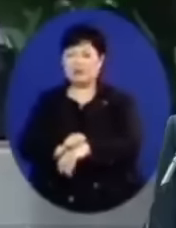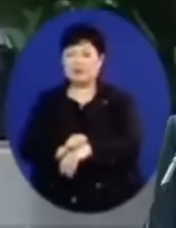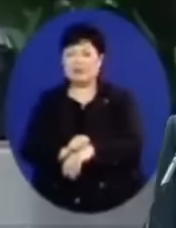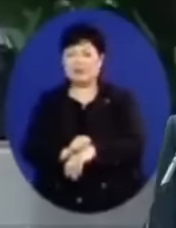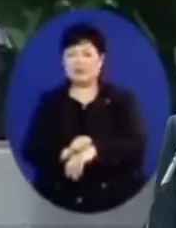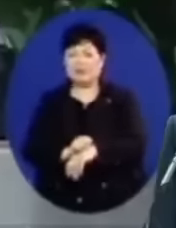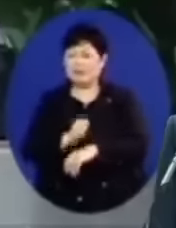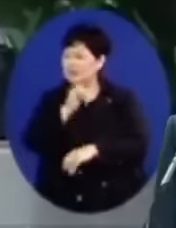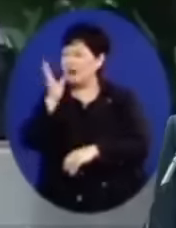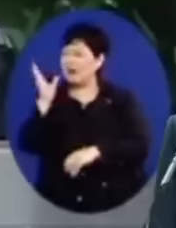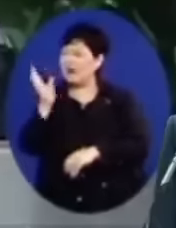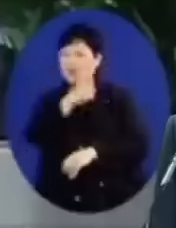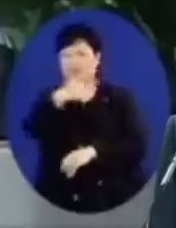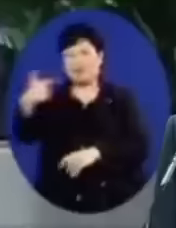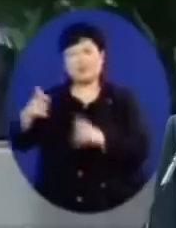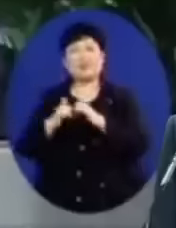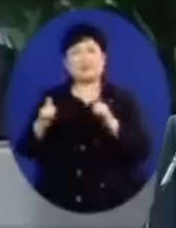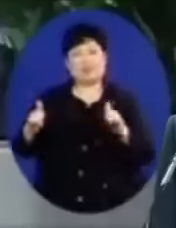야, 대단한 분이다,